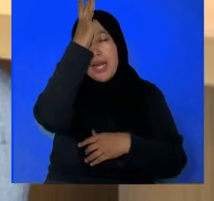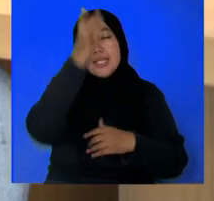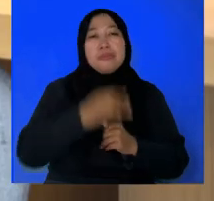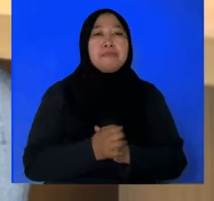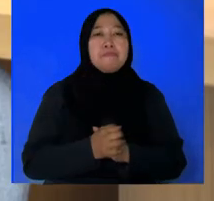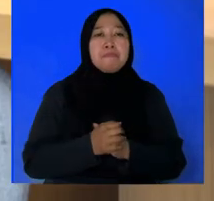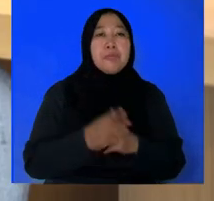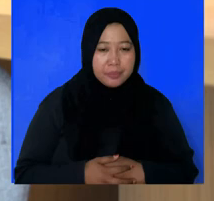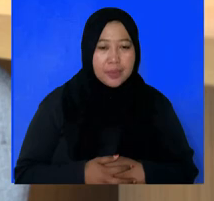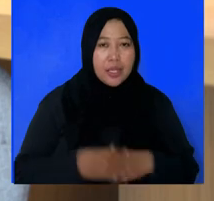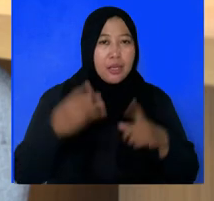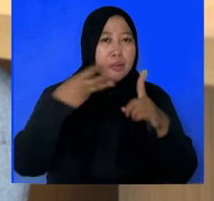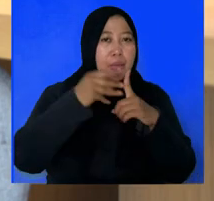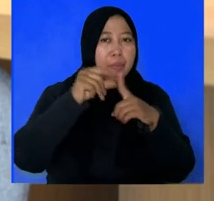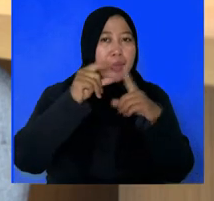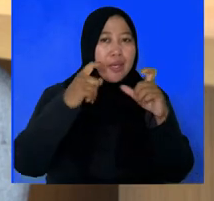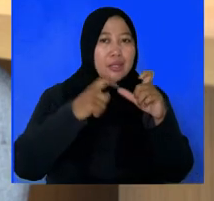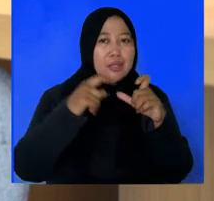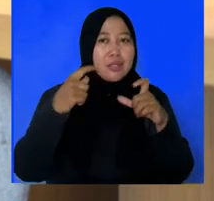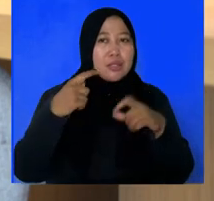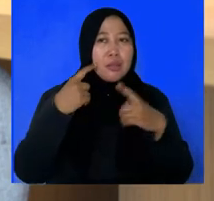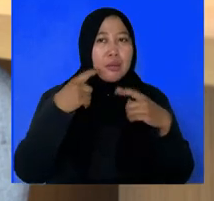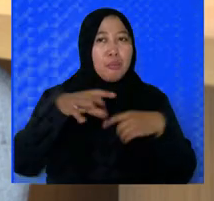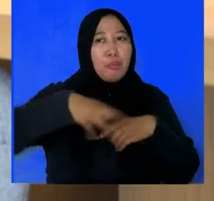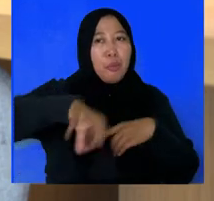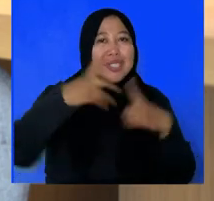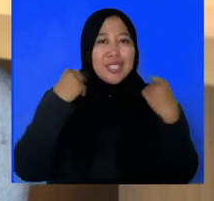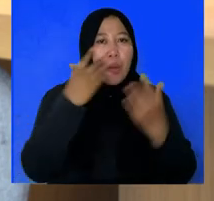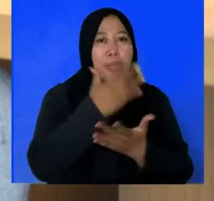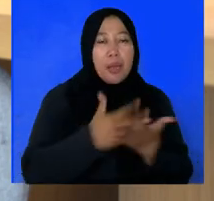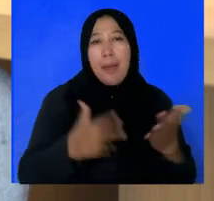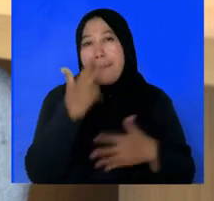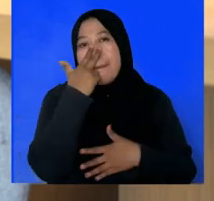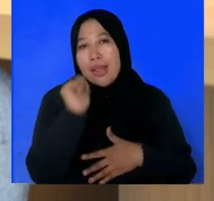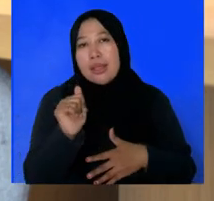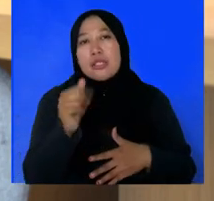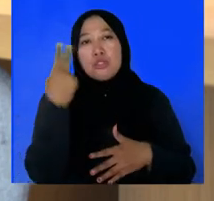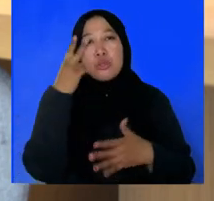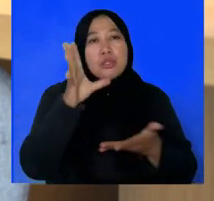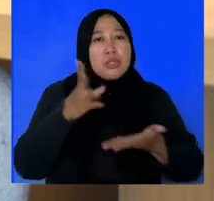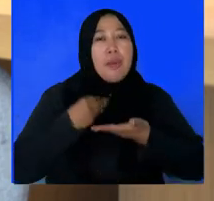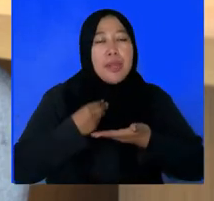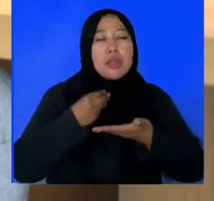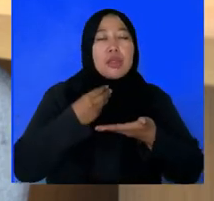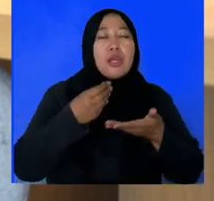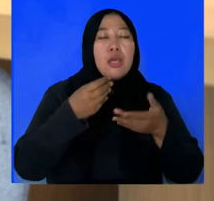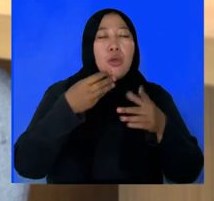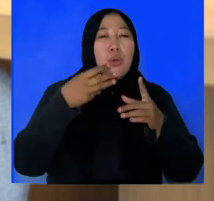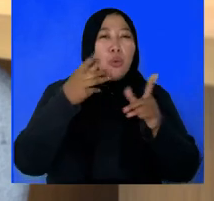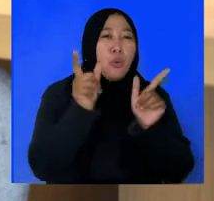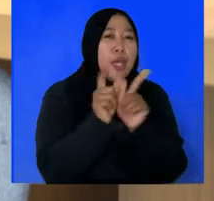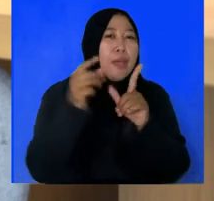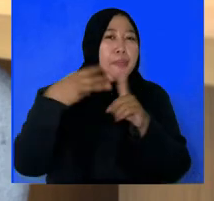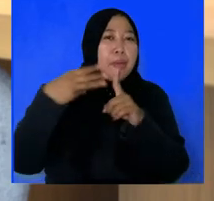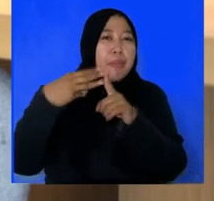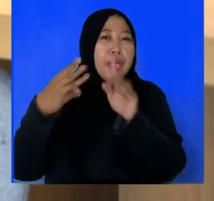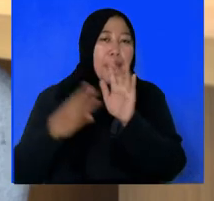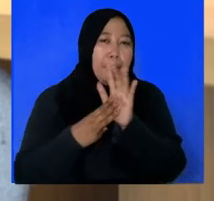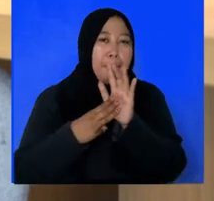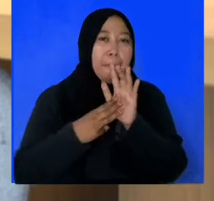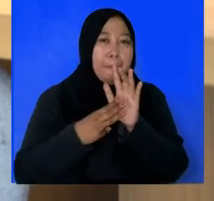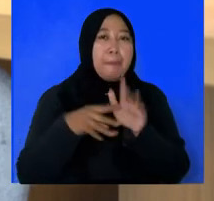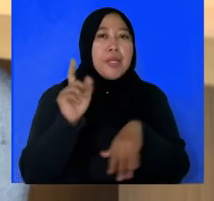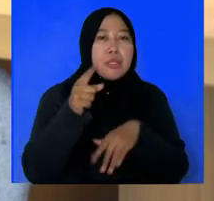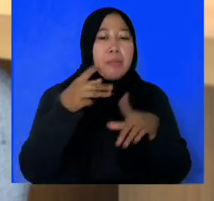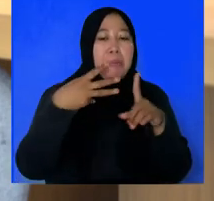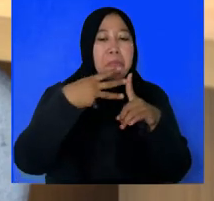BPS Provinsi Jawa Tengah layak mendapatkan predikat WBBM dengan arah perubahan berakhlak menuju